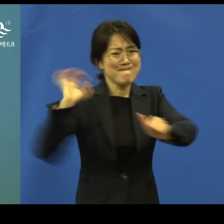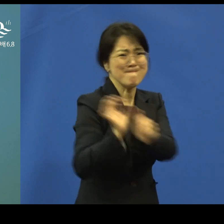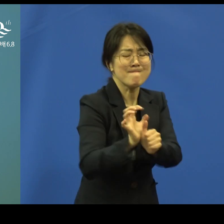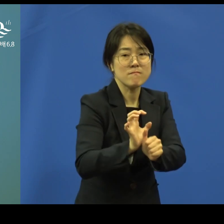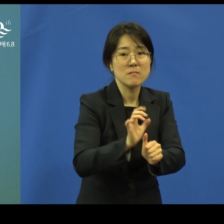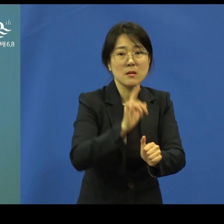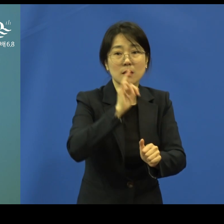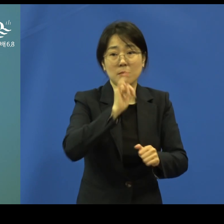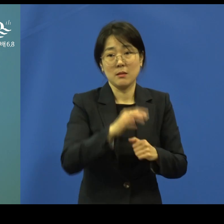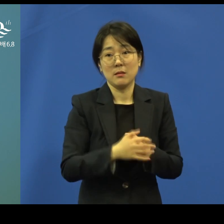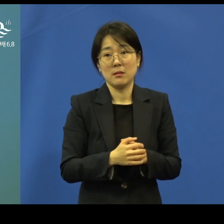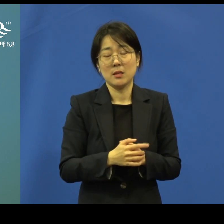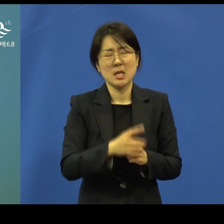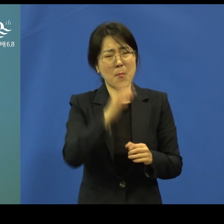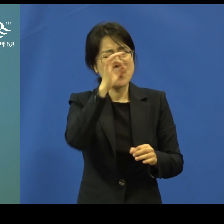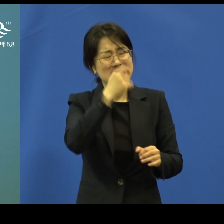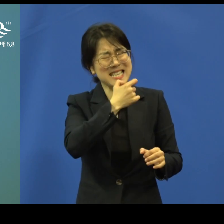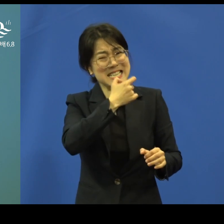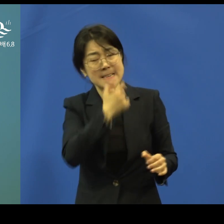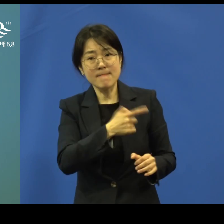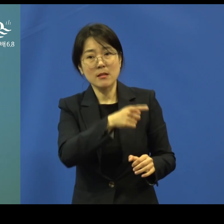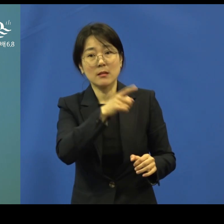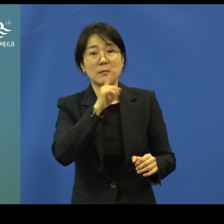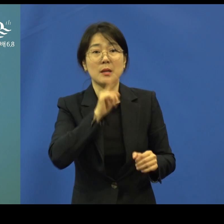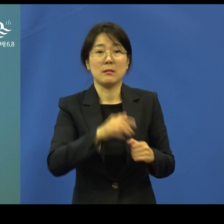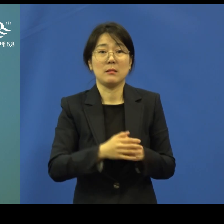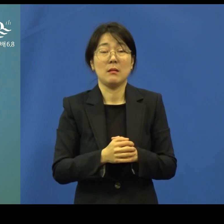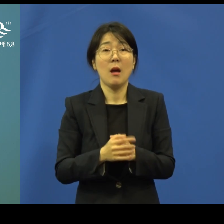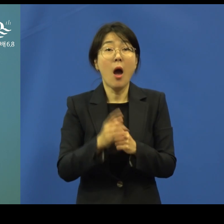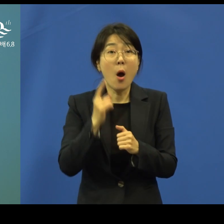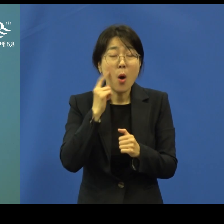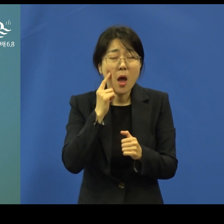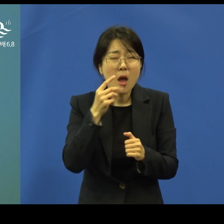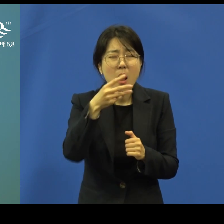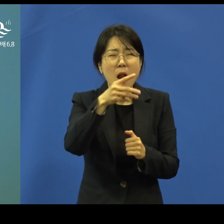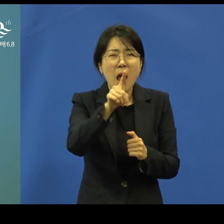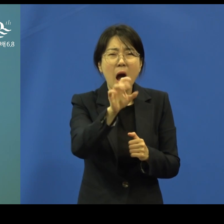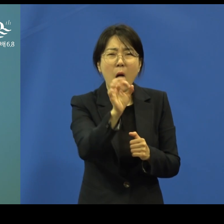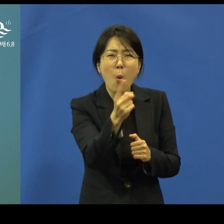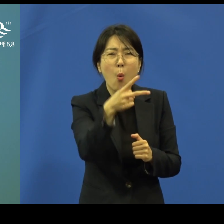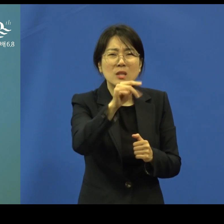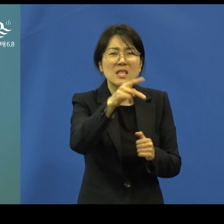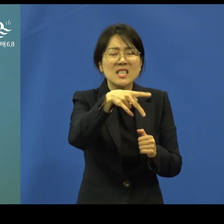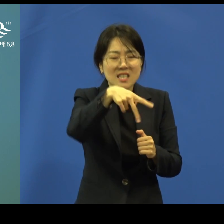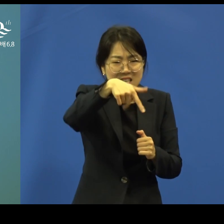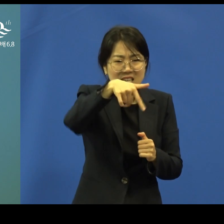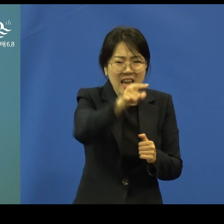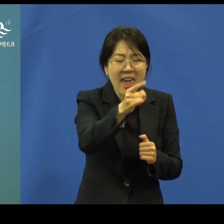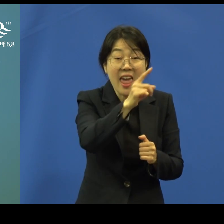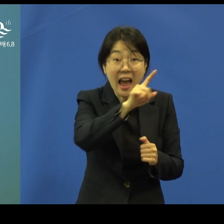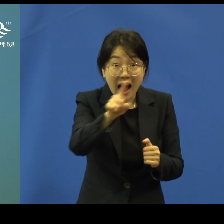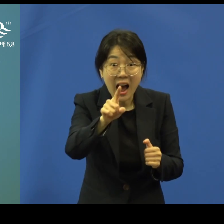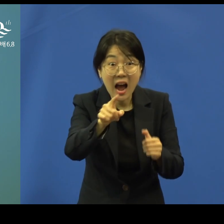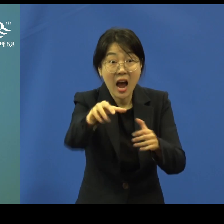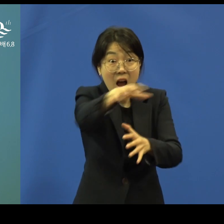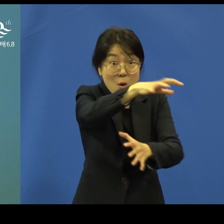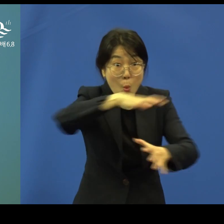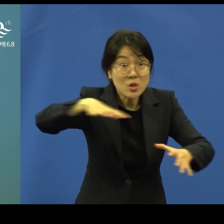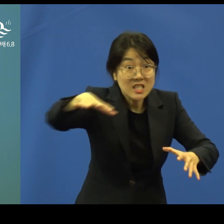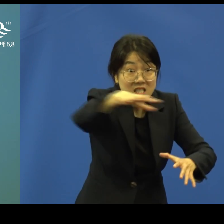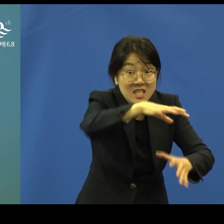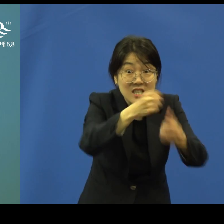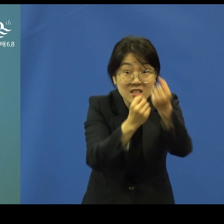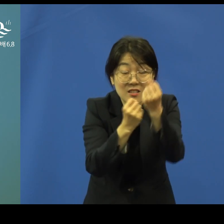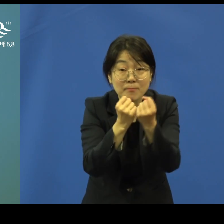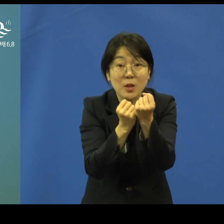겁니다. 자, 이 미지근하다는 이 표현은 라오디게아 도시 상황과 많이 닮아 있습니다. 라오디게아 이 도시는